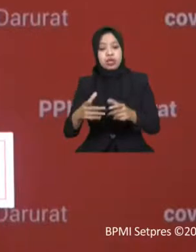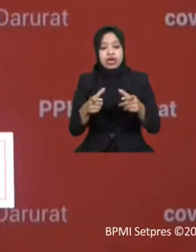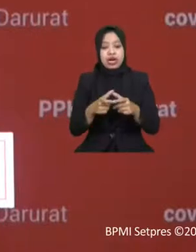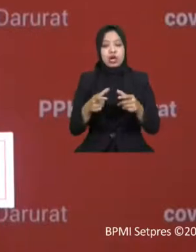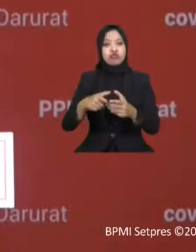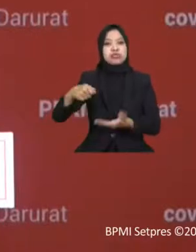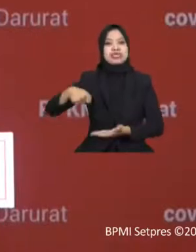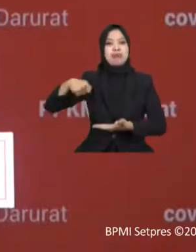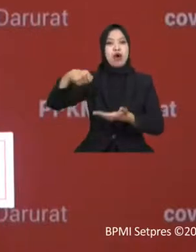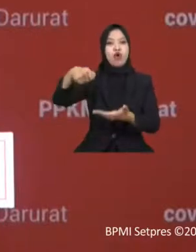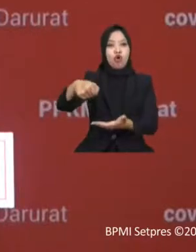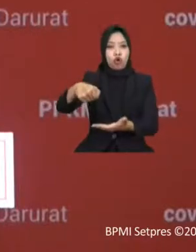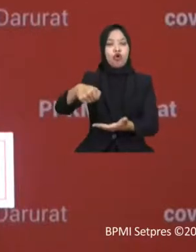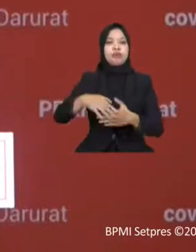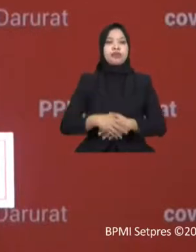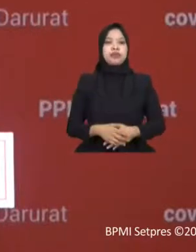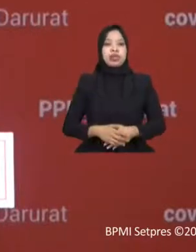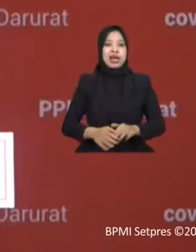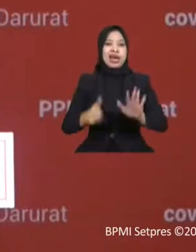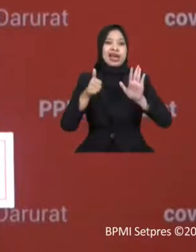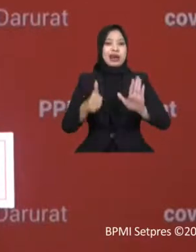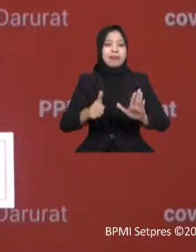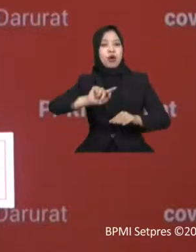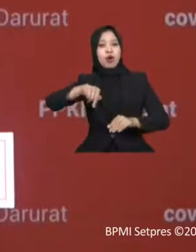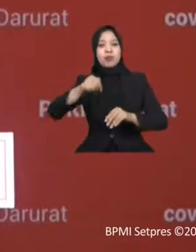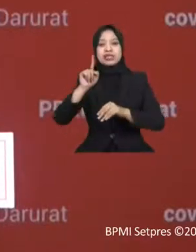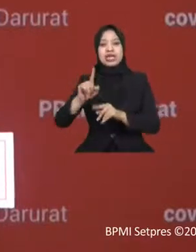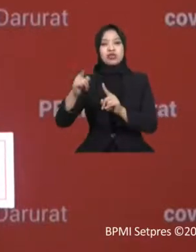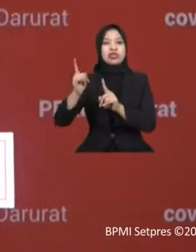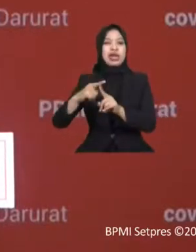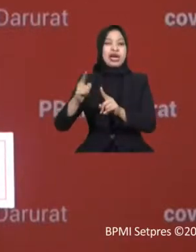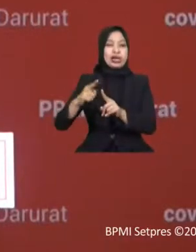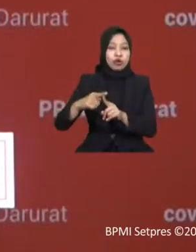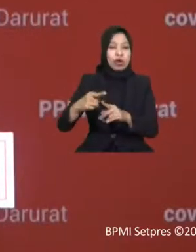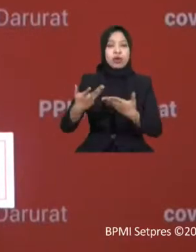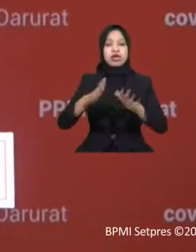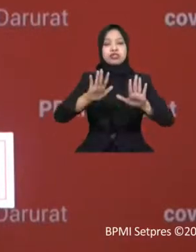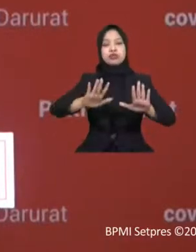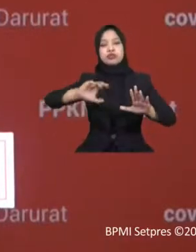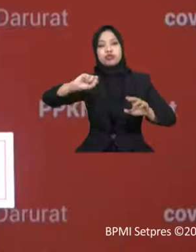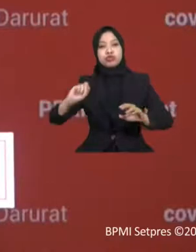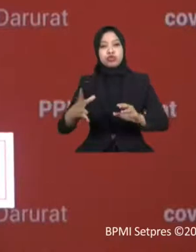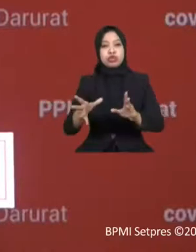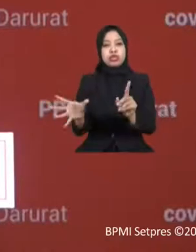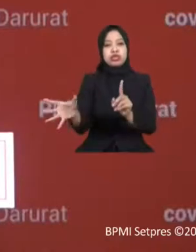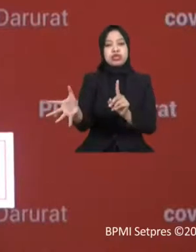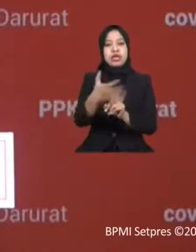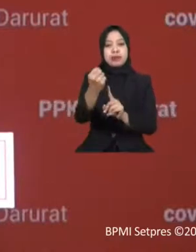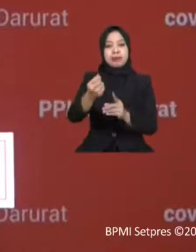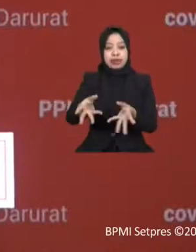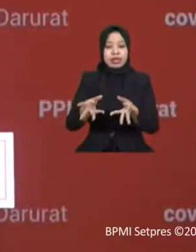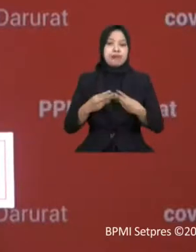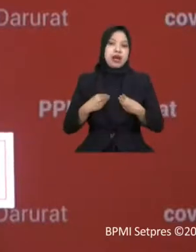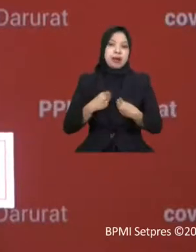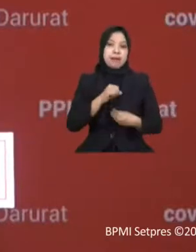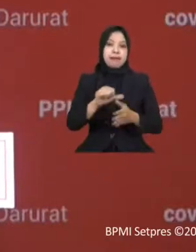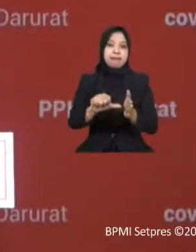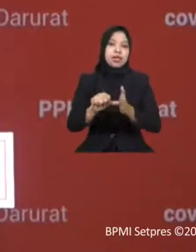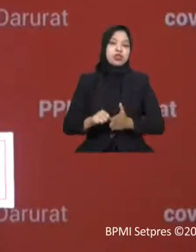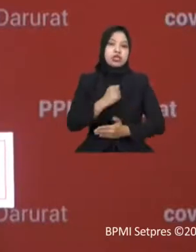6944284615045 neun am1 triliun bagi 10 juta penerima bantuan sosial